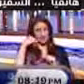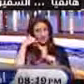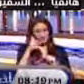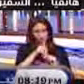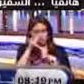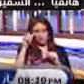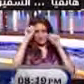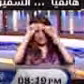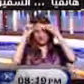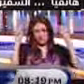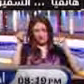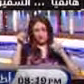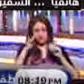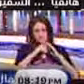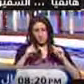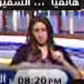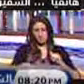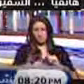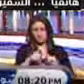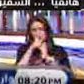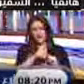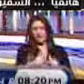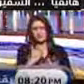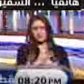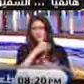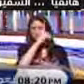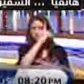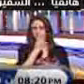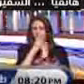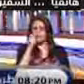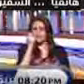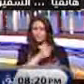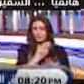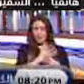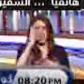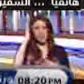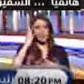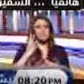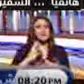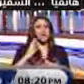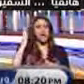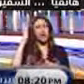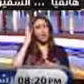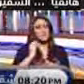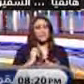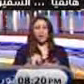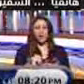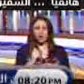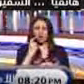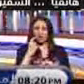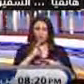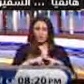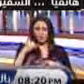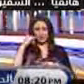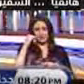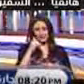يتكلموا عليه؟ في يعني هل في طريقة معينة للتواصل معكم؟ أرقام تليفوناتنا متاحة وأقدر أديها لحضرتك. يا